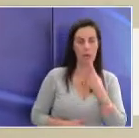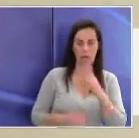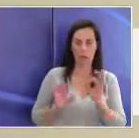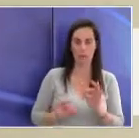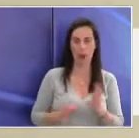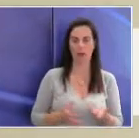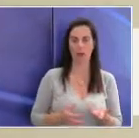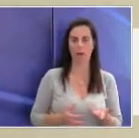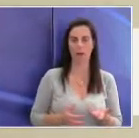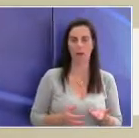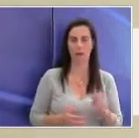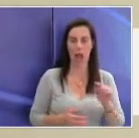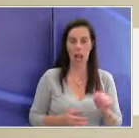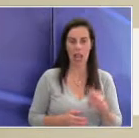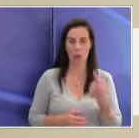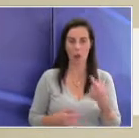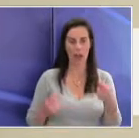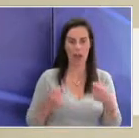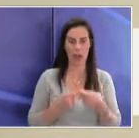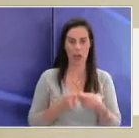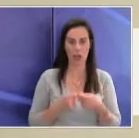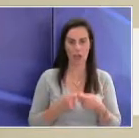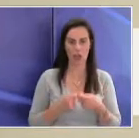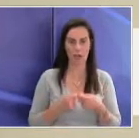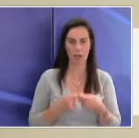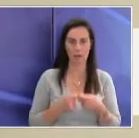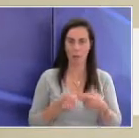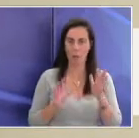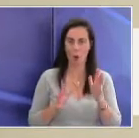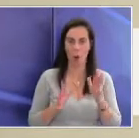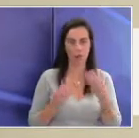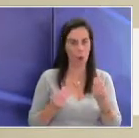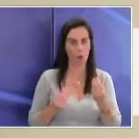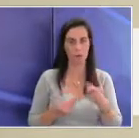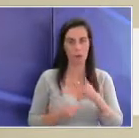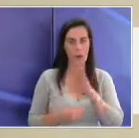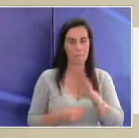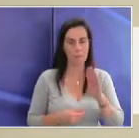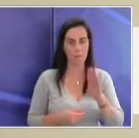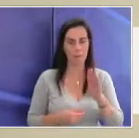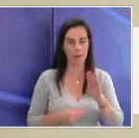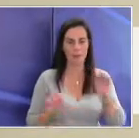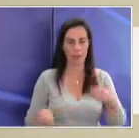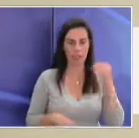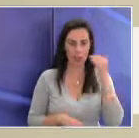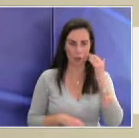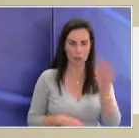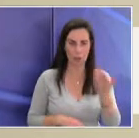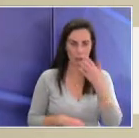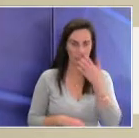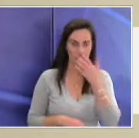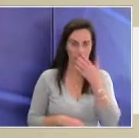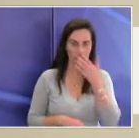הדברים על השולחן. למרות הקשר המאוד חברי בין נתניהו לבין טראמפ, מה שנקרא